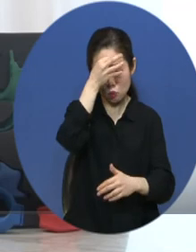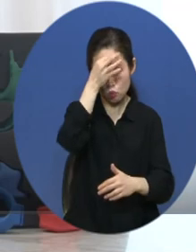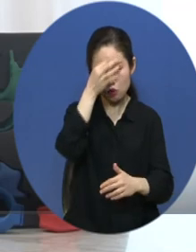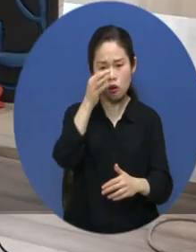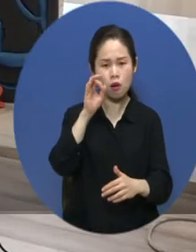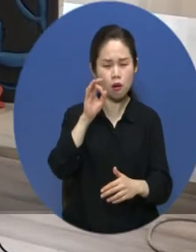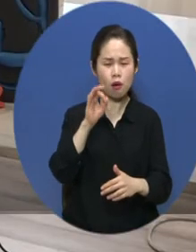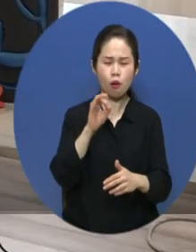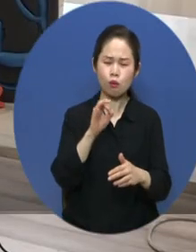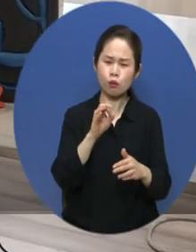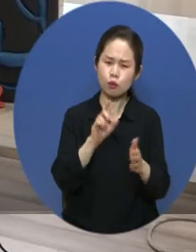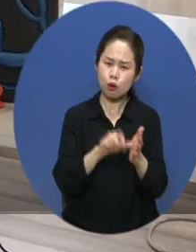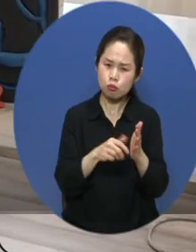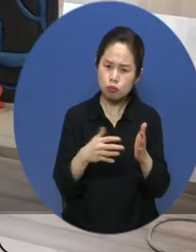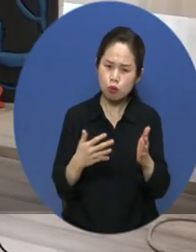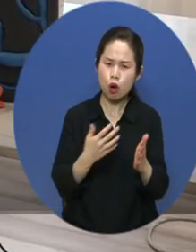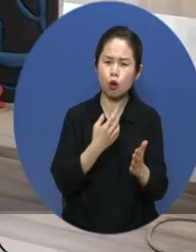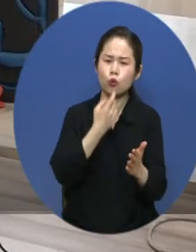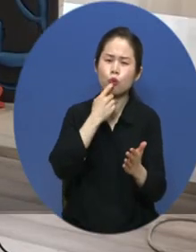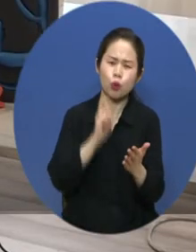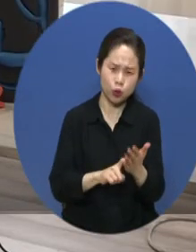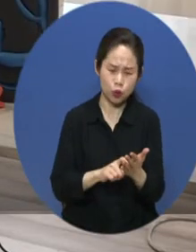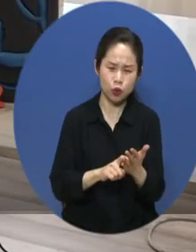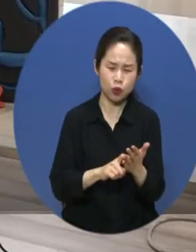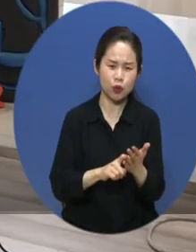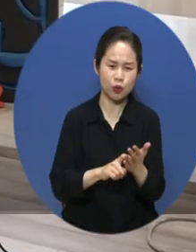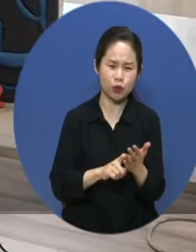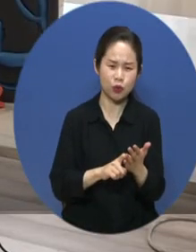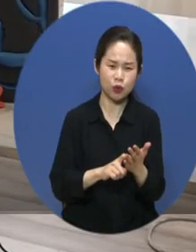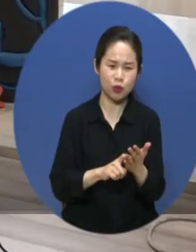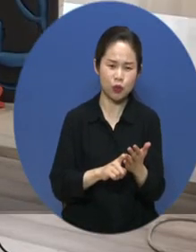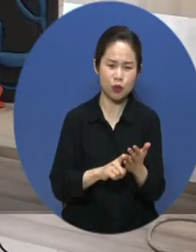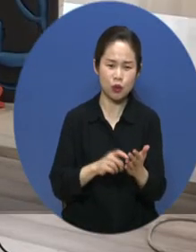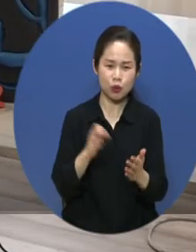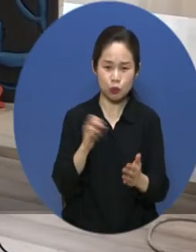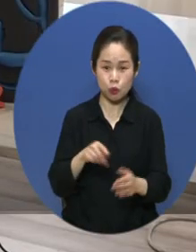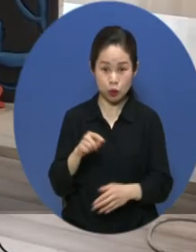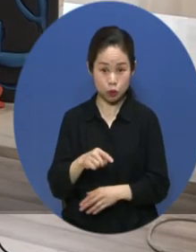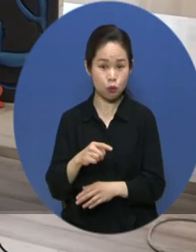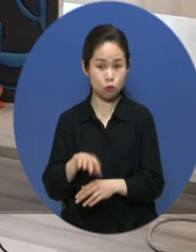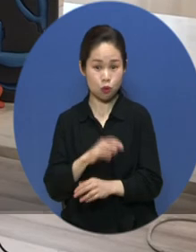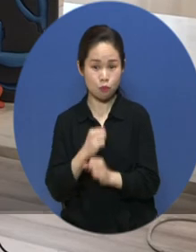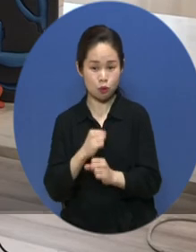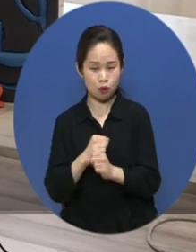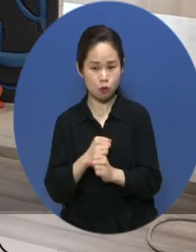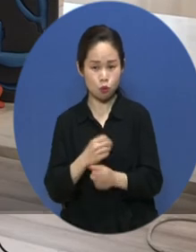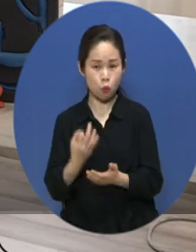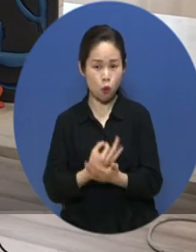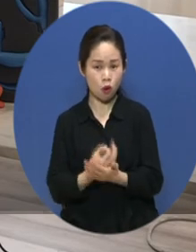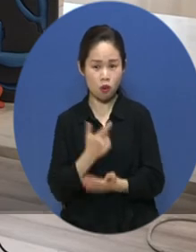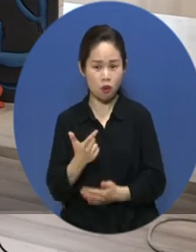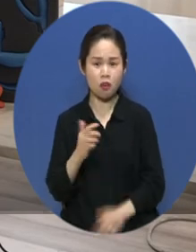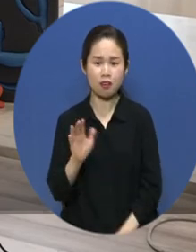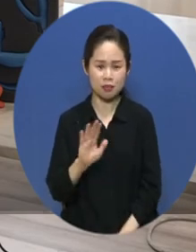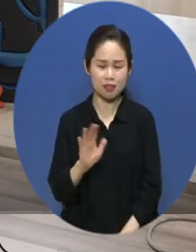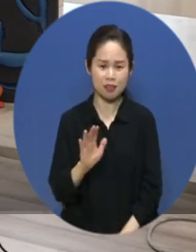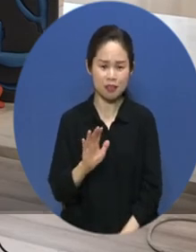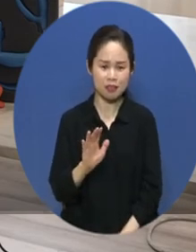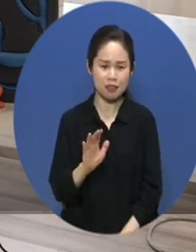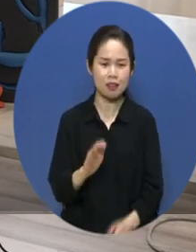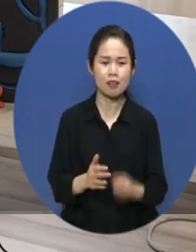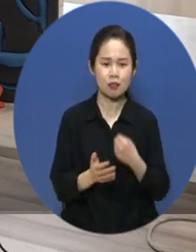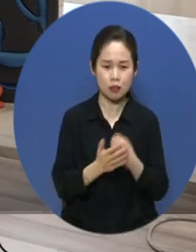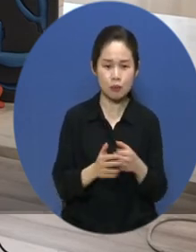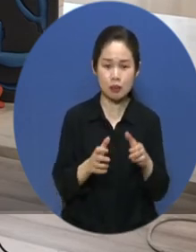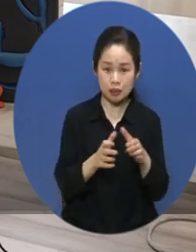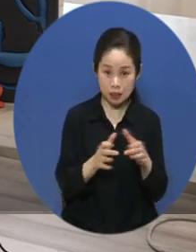있고 사실 저희가 이거 큰 뭐 이걸 제작한다고 해서 큰 돈이 되는 건 아니거든요. 궁극적으로는 자신들한테